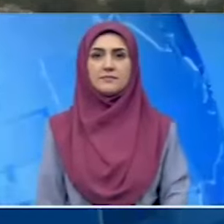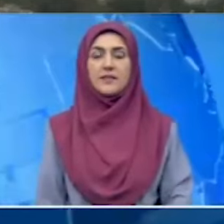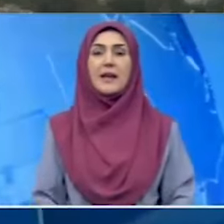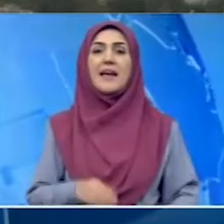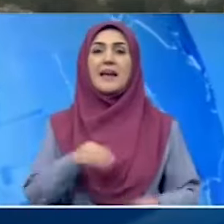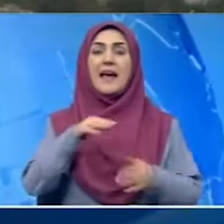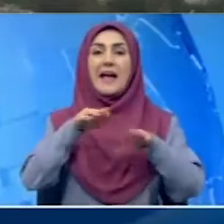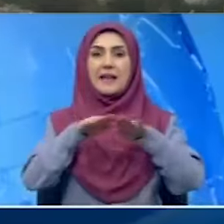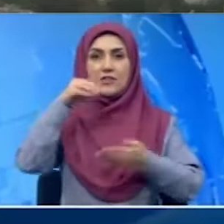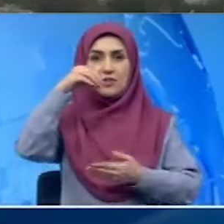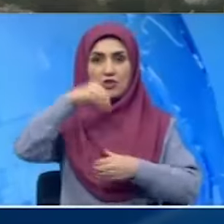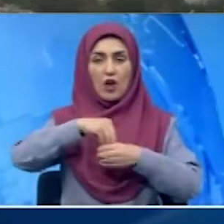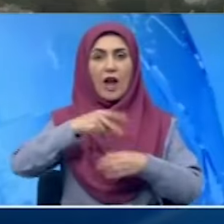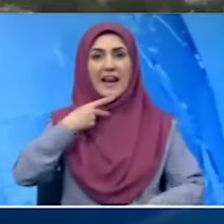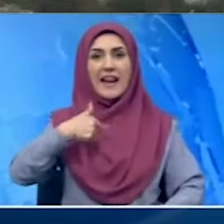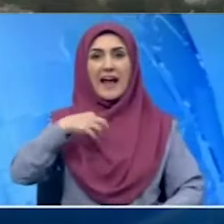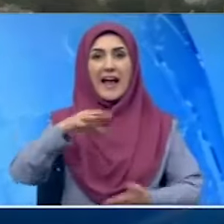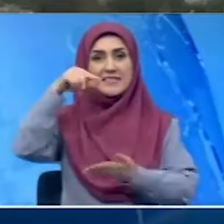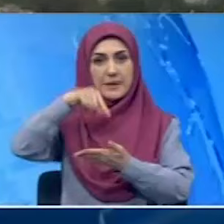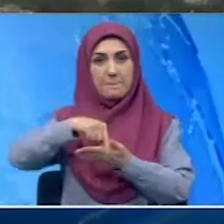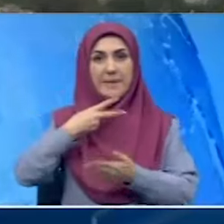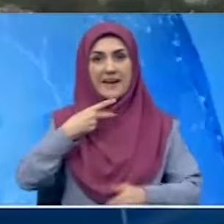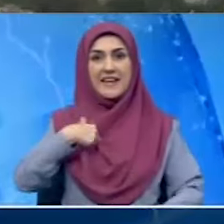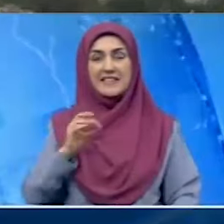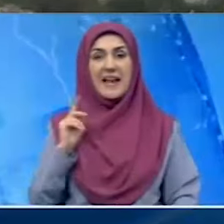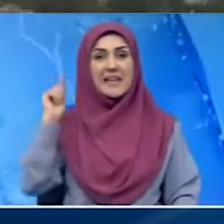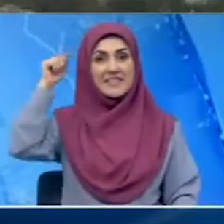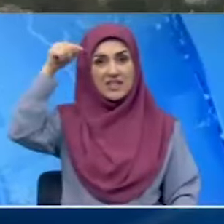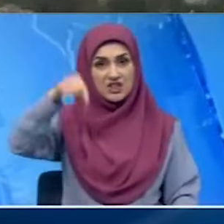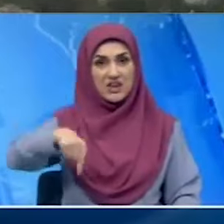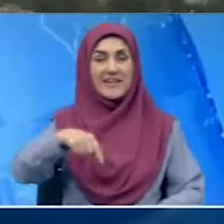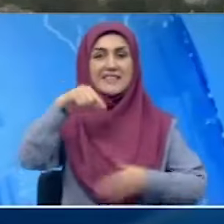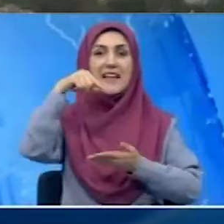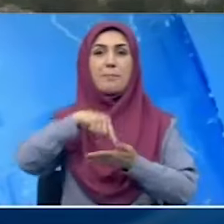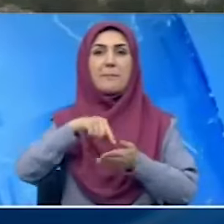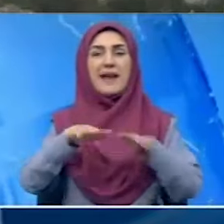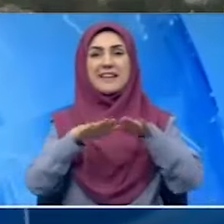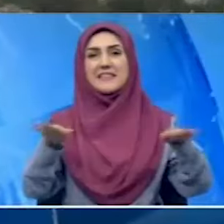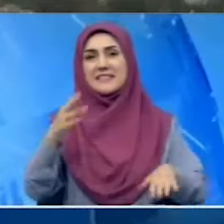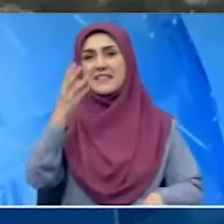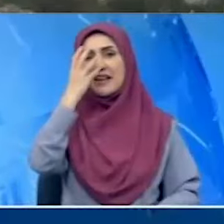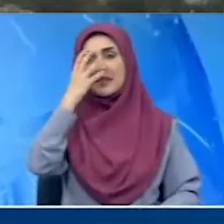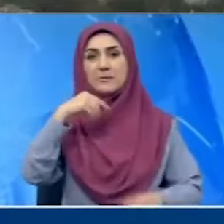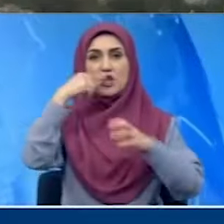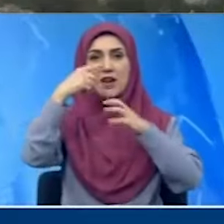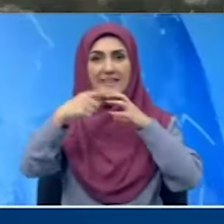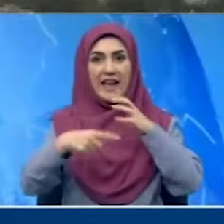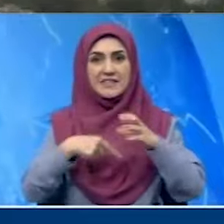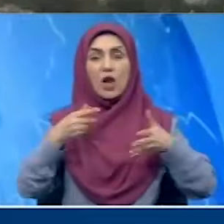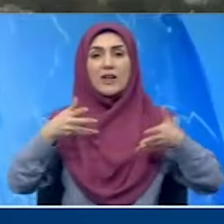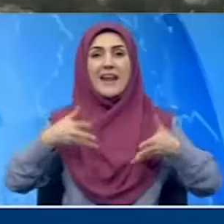شلیک از قلب مقاوم به غزه به قلب لرزان تل آویو در سالگرد طوفان